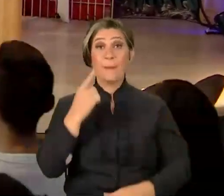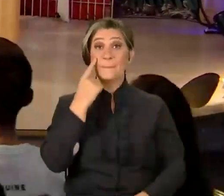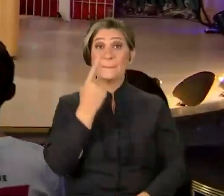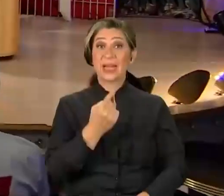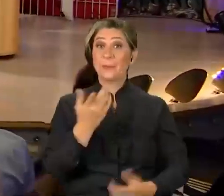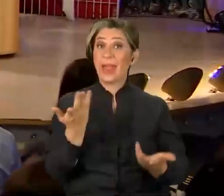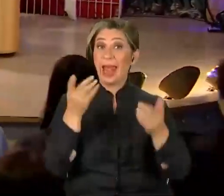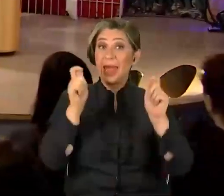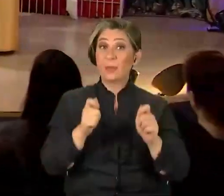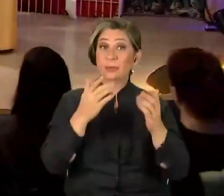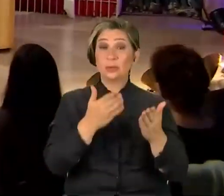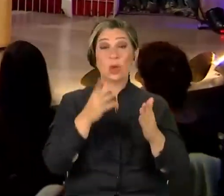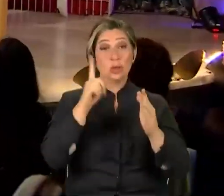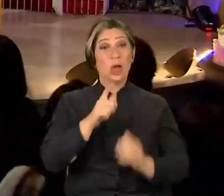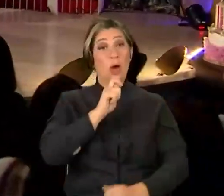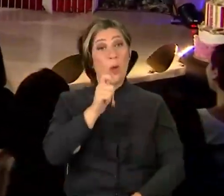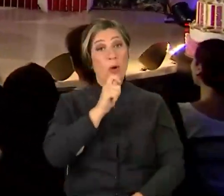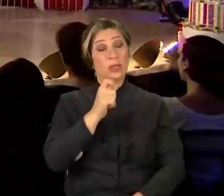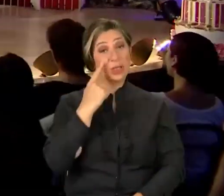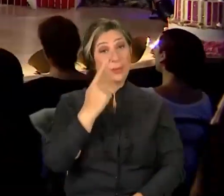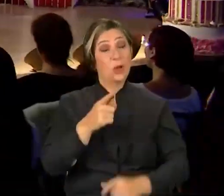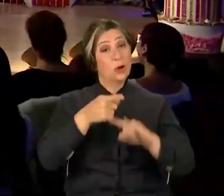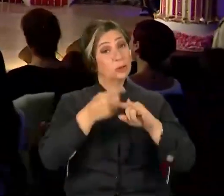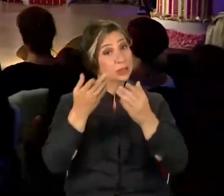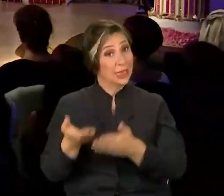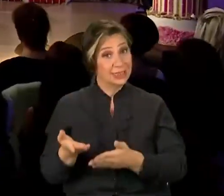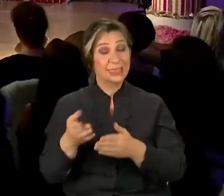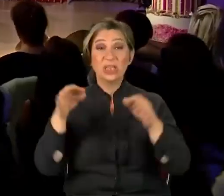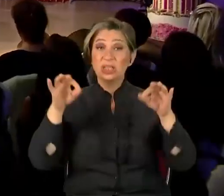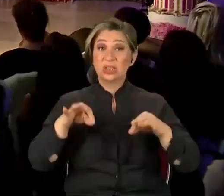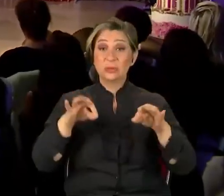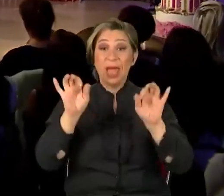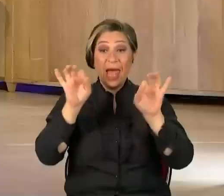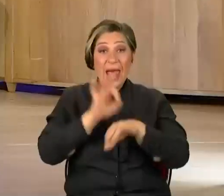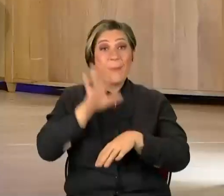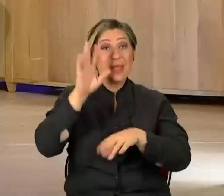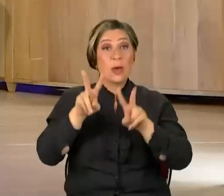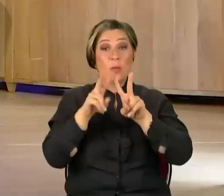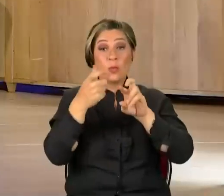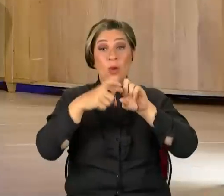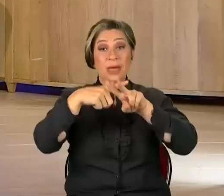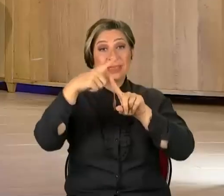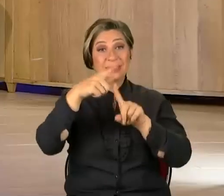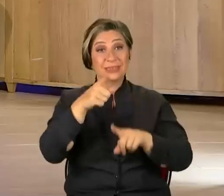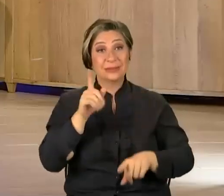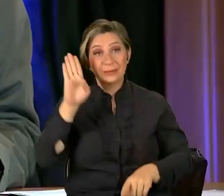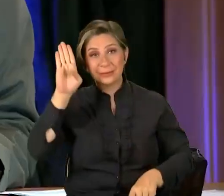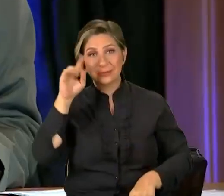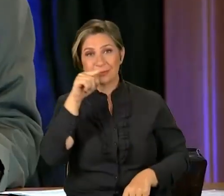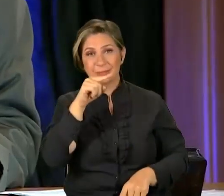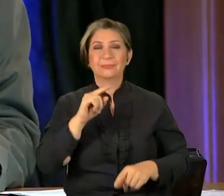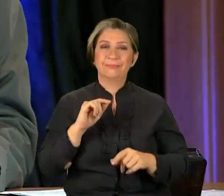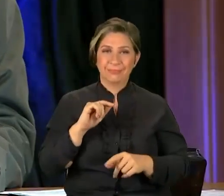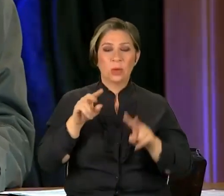Bakalım neler yapıyorsunuz. Önce röportajlara bakacağım. Hoş geldiniz. Şimdi hemen Murat'ı seslendireceğim. Murat elini kaldırsın. Aslan